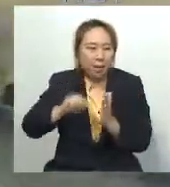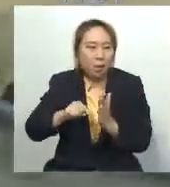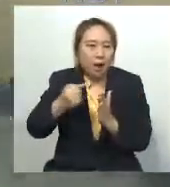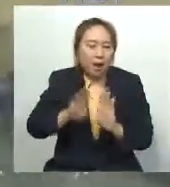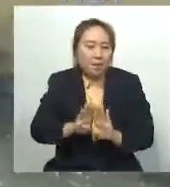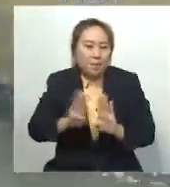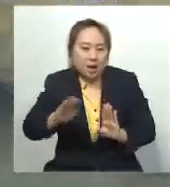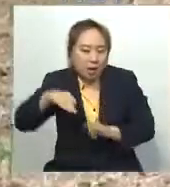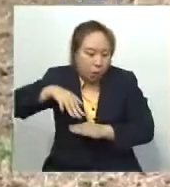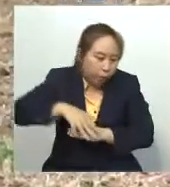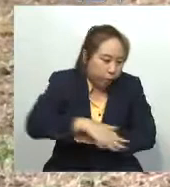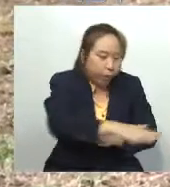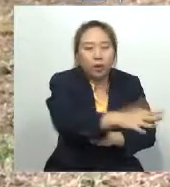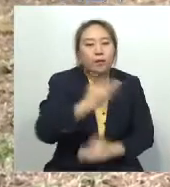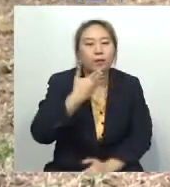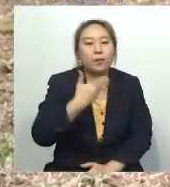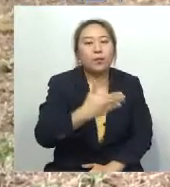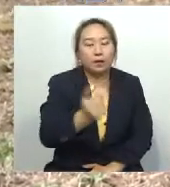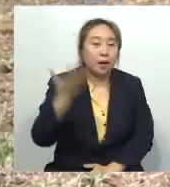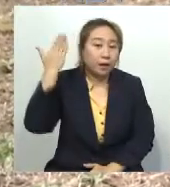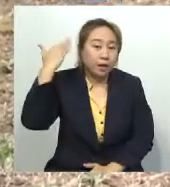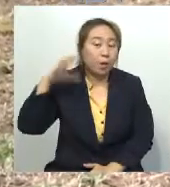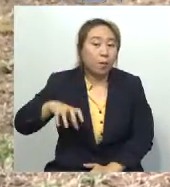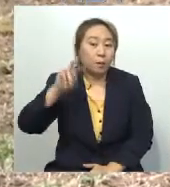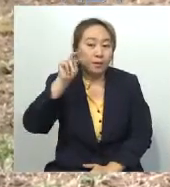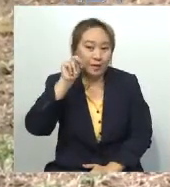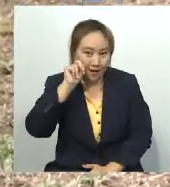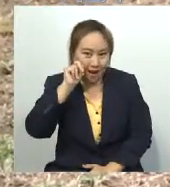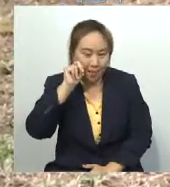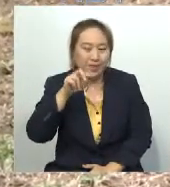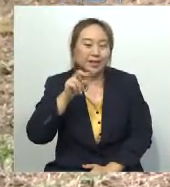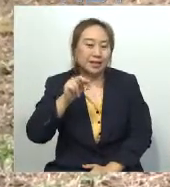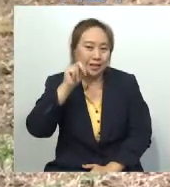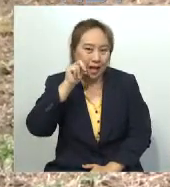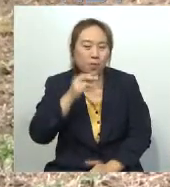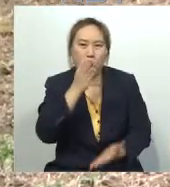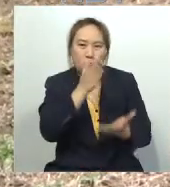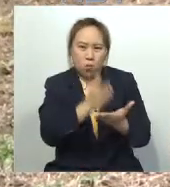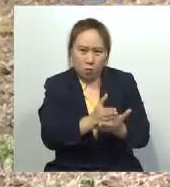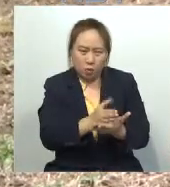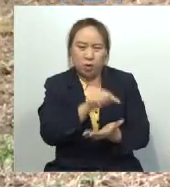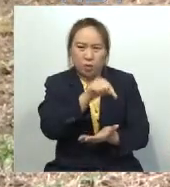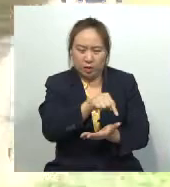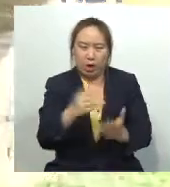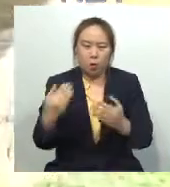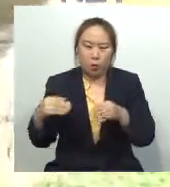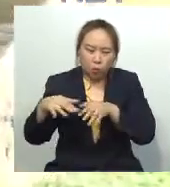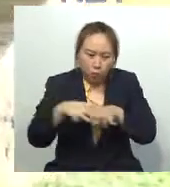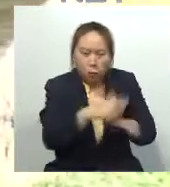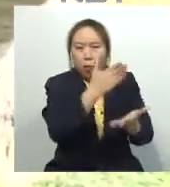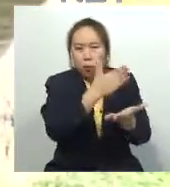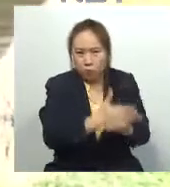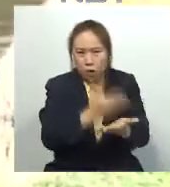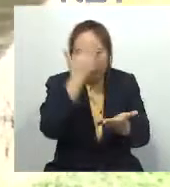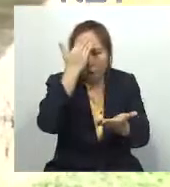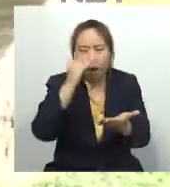อย่างเป็นถาวรหลังจากที่กรมชลประทานหยุดการส่งน้ำให้เกษตรกรในพื้นที่ลุ่มต่ำเพราะว่าเกรงว่